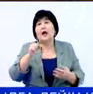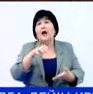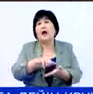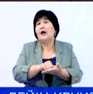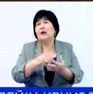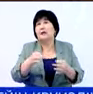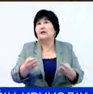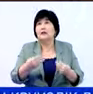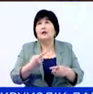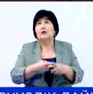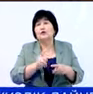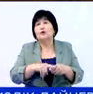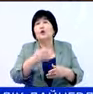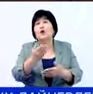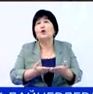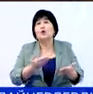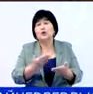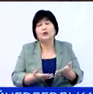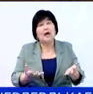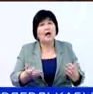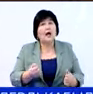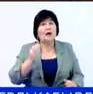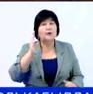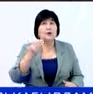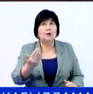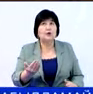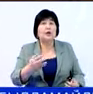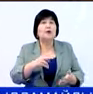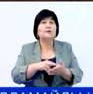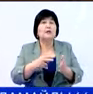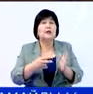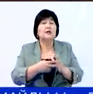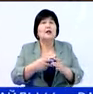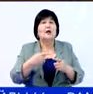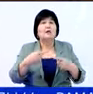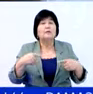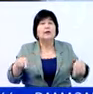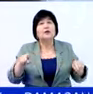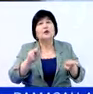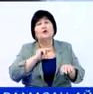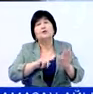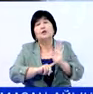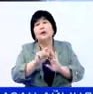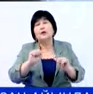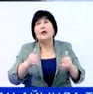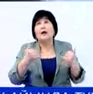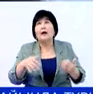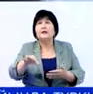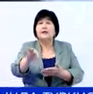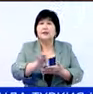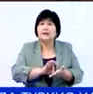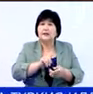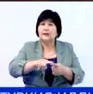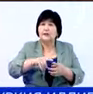қайтар. Сондай ұсыныстарды қабылдайтын болса, онда ол жерге бір жұмыстар бастауға болады. Сондықтан қазір тез етуге